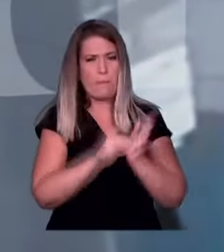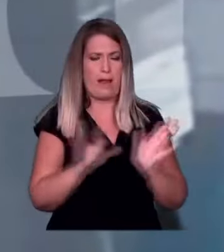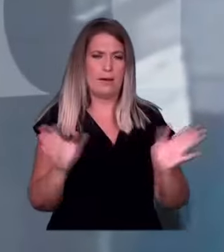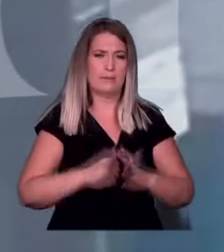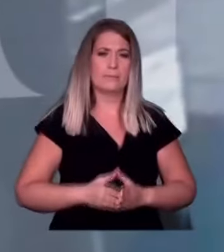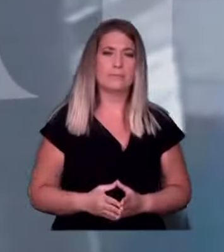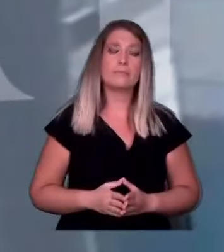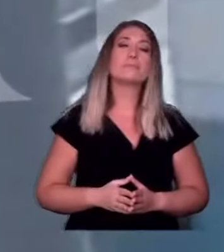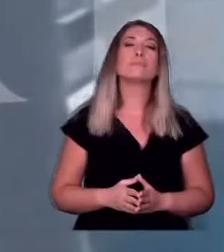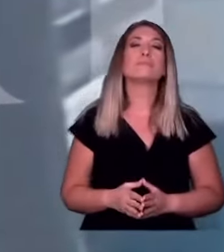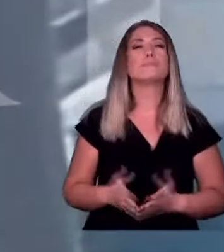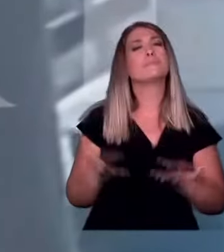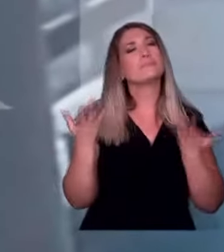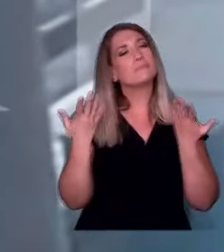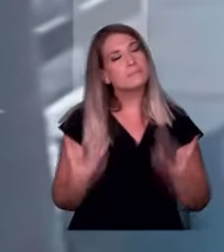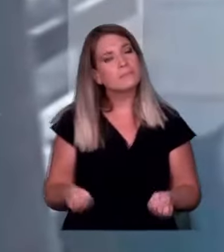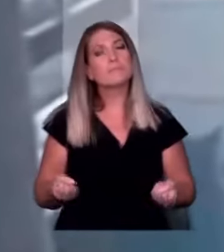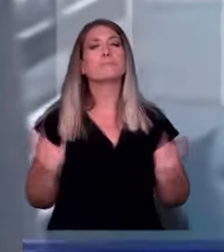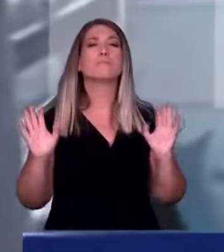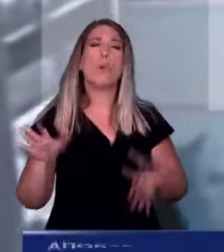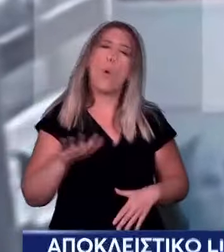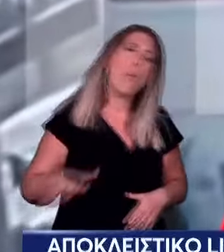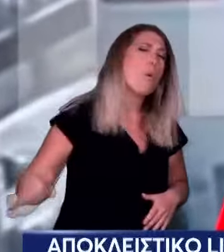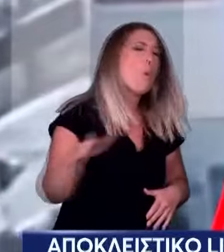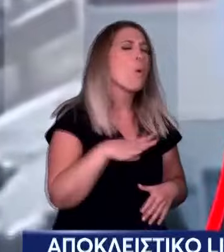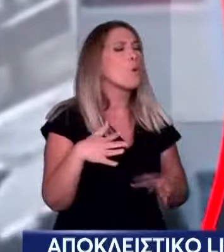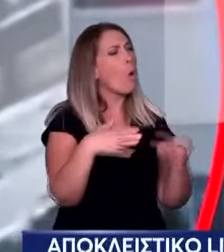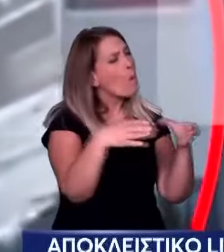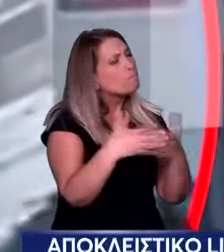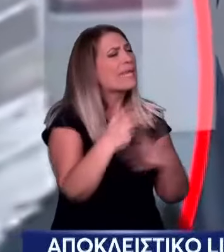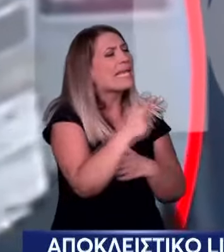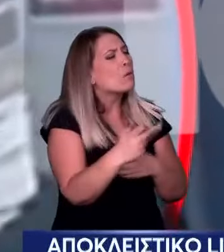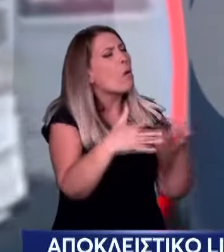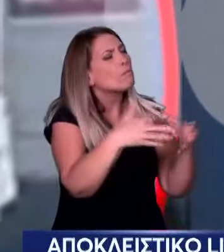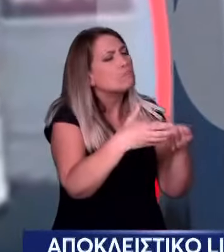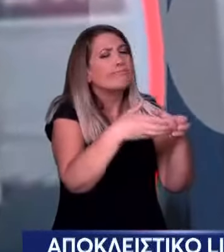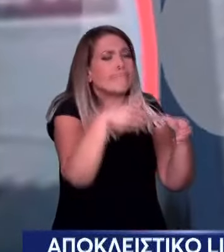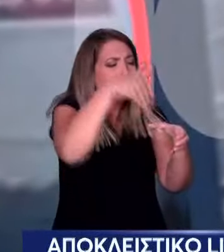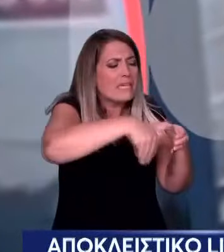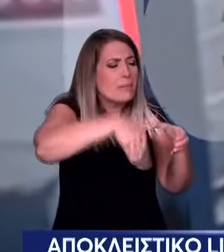Υπάρχουν παραβατικά στοιχεία σε κάθε κοινωνική ομάδα. Και υπάρχουν και